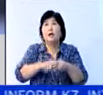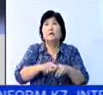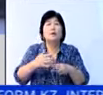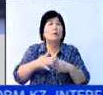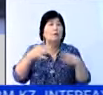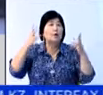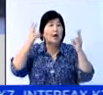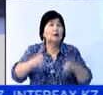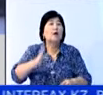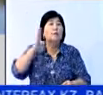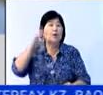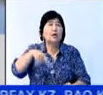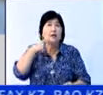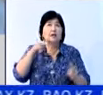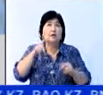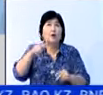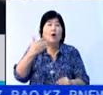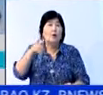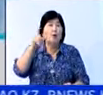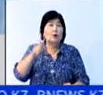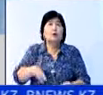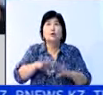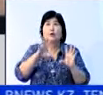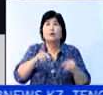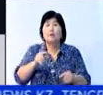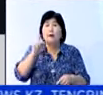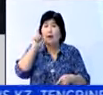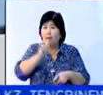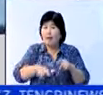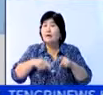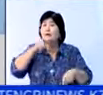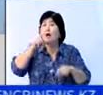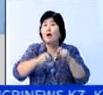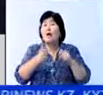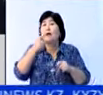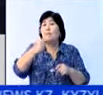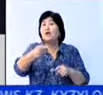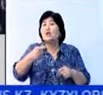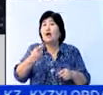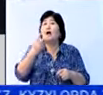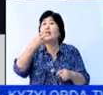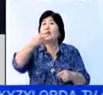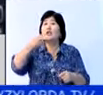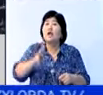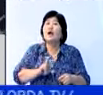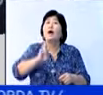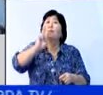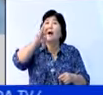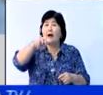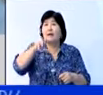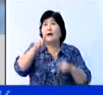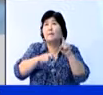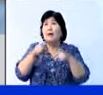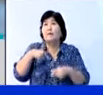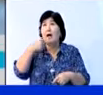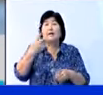орасан болар еді, дейді куәгерлер. Ол кісі ұшым баса көктеп жағы бірінші қабаттан екінші қабатқа қарғып мініп, біз